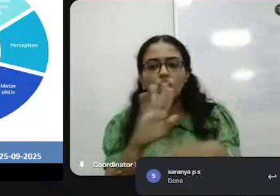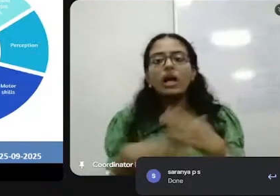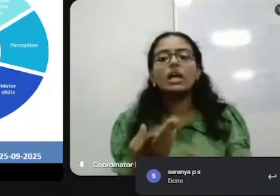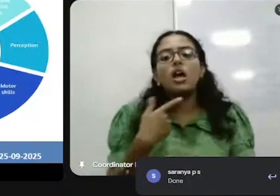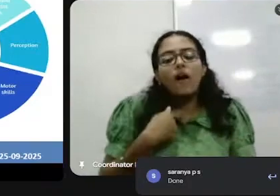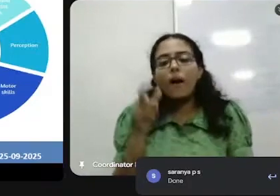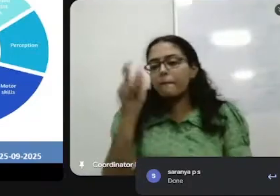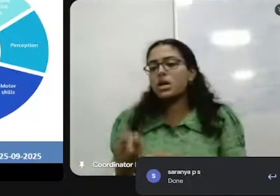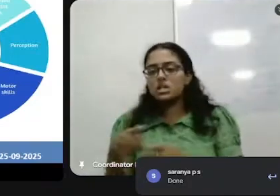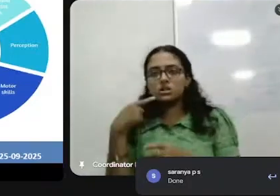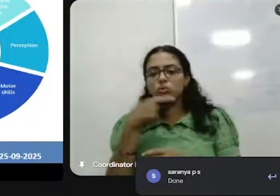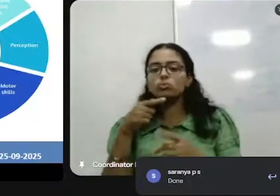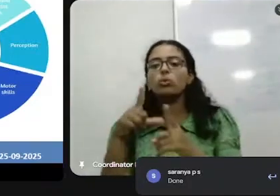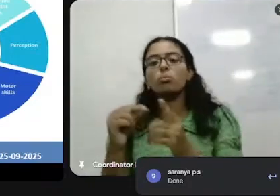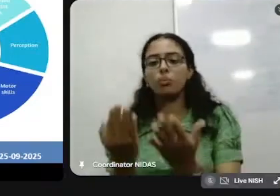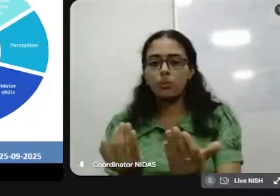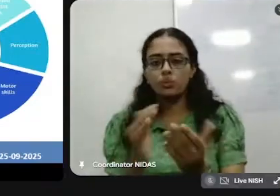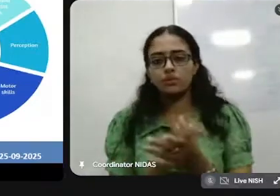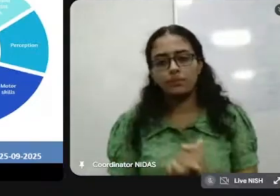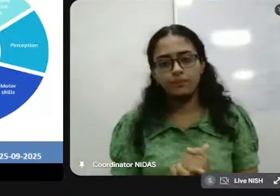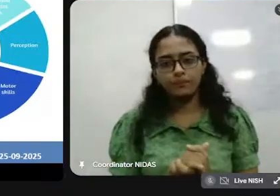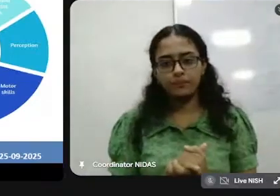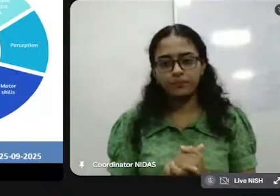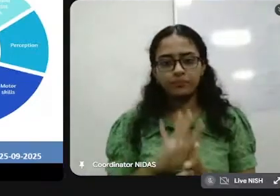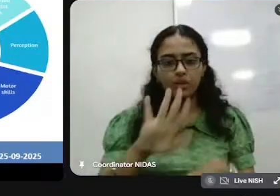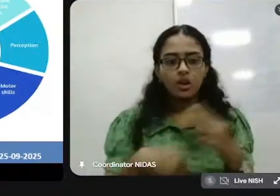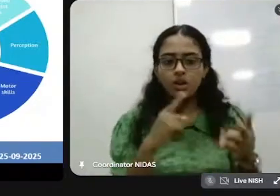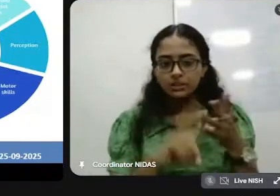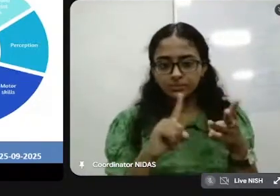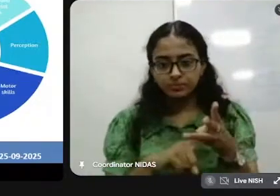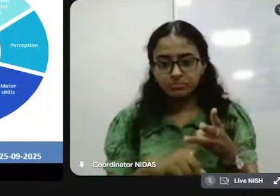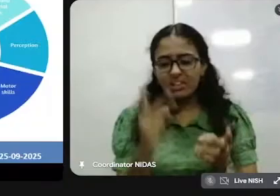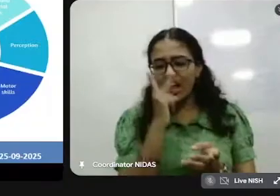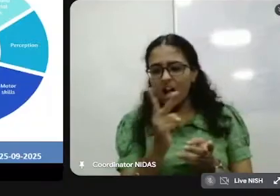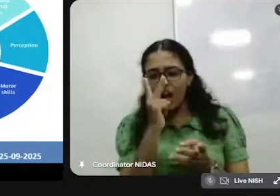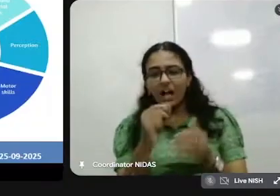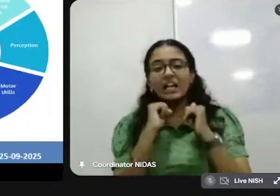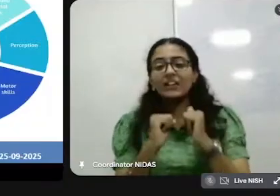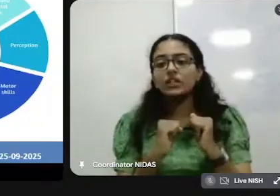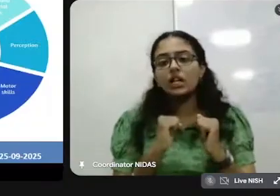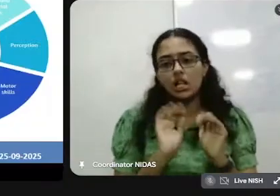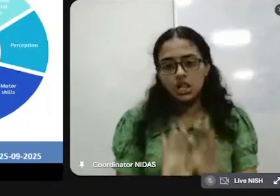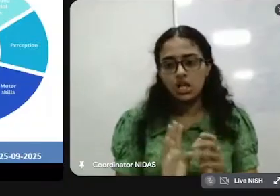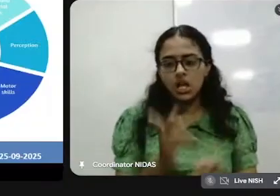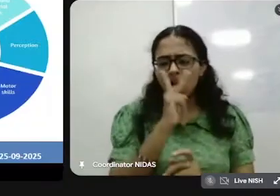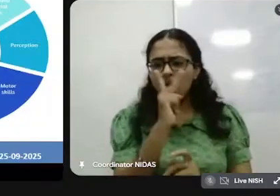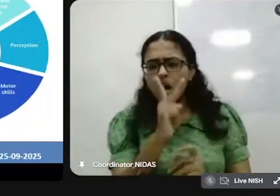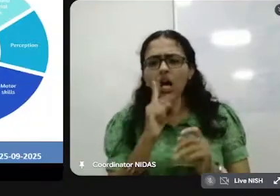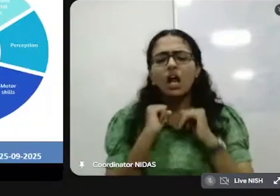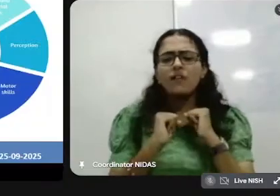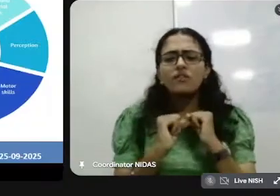കൈ പിടിപ്പിച്ച് തന്നെ ചിലപ്പോൾ ചെയ്യിപ്പിക്കേണ്ടി വരുമായിരിക്കാം. ഇനി അടുത്ത ബുദ്ധിമുട്ട് കാഴ്ച സംബന്ധമായിട്ടുള്ള ബുദ്ധിമുട്ടുകൾ. കാഴ്ച